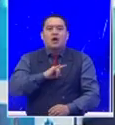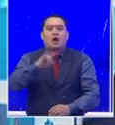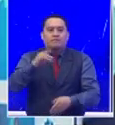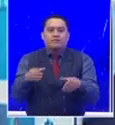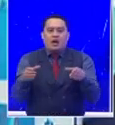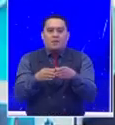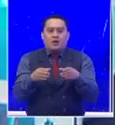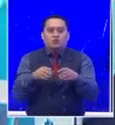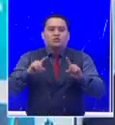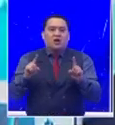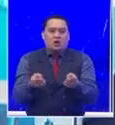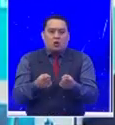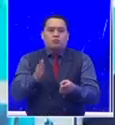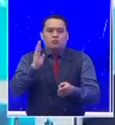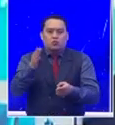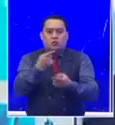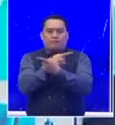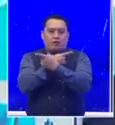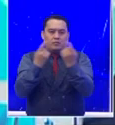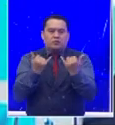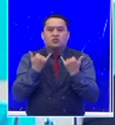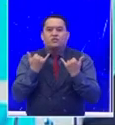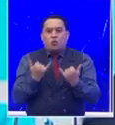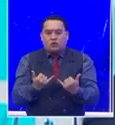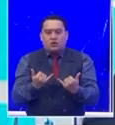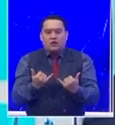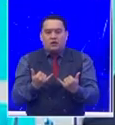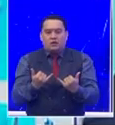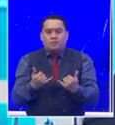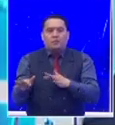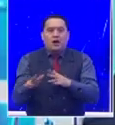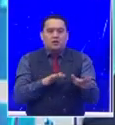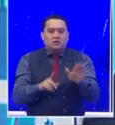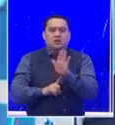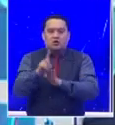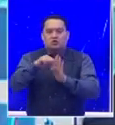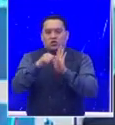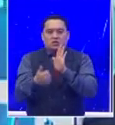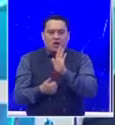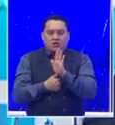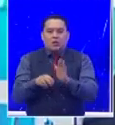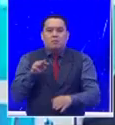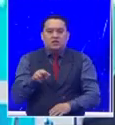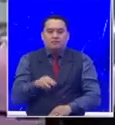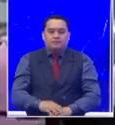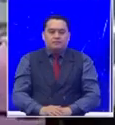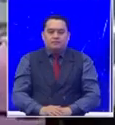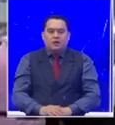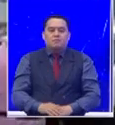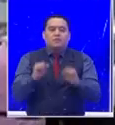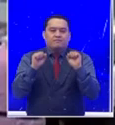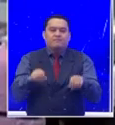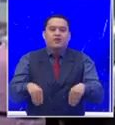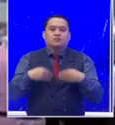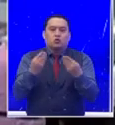авиакомпании по сокращению будут проинформированы сегодня, и этот процесс начнется 16 марта. Мы дадим возможность,